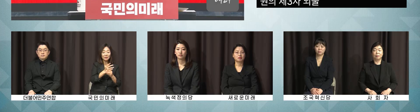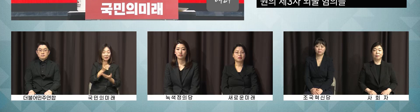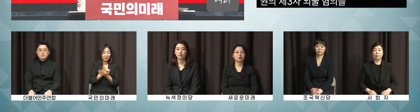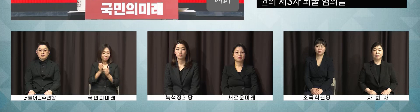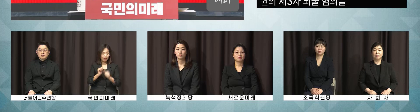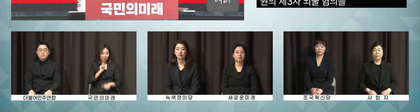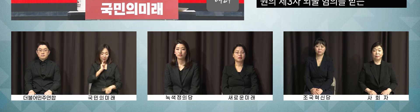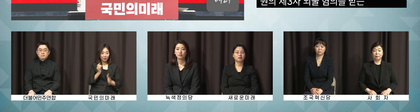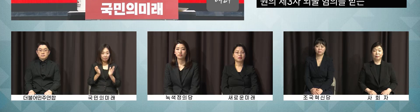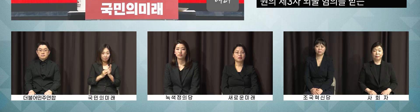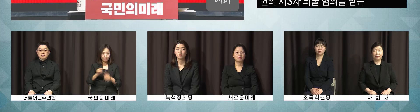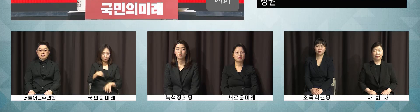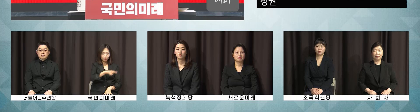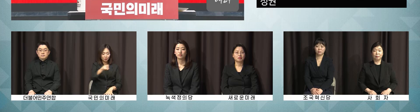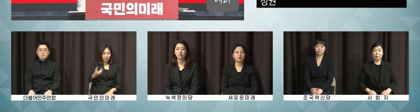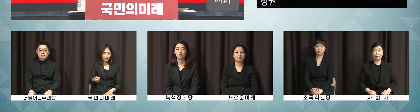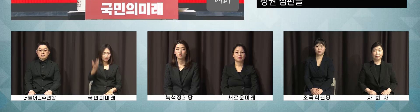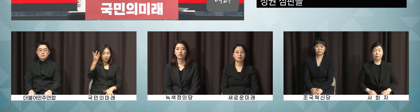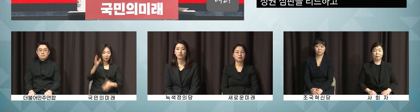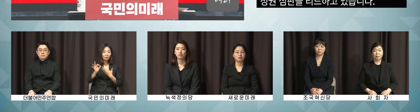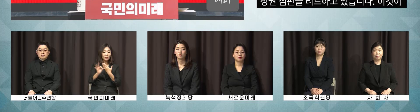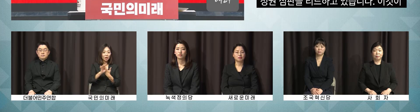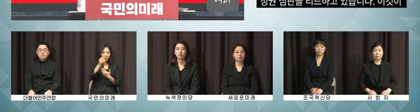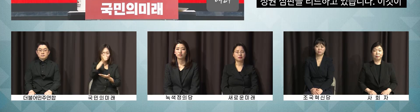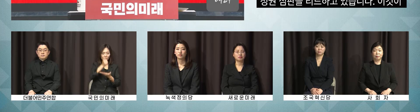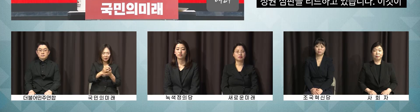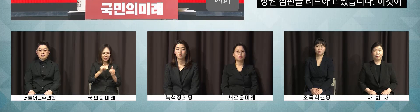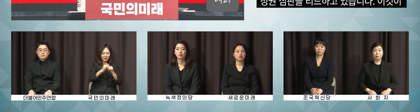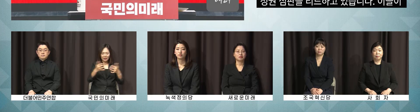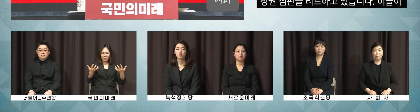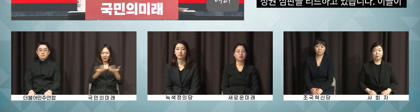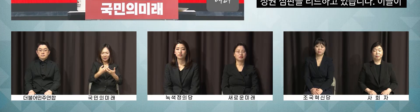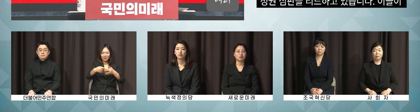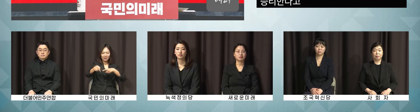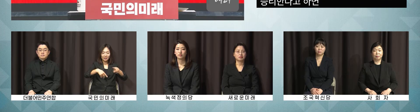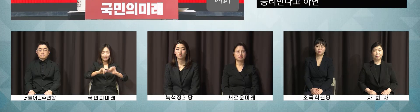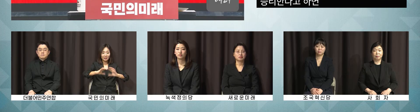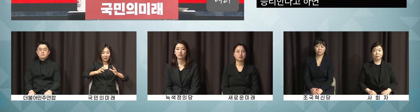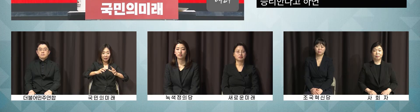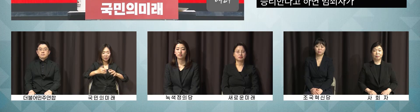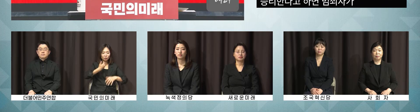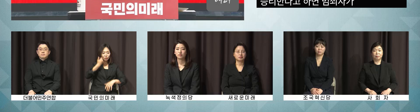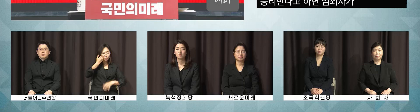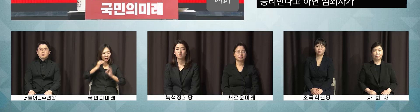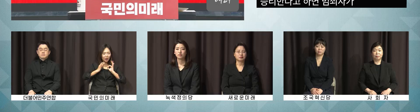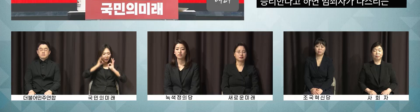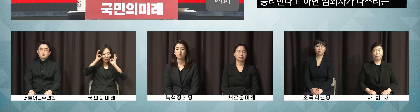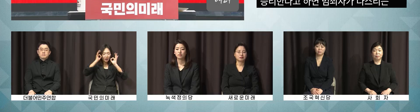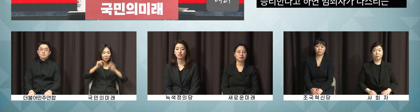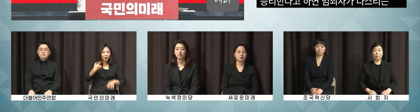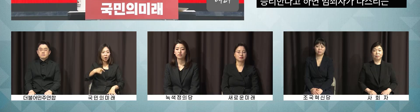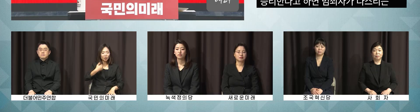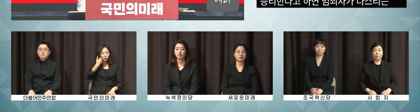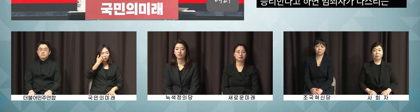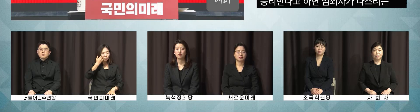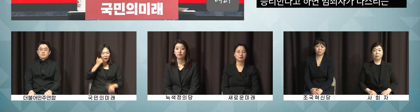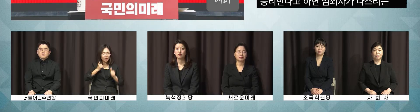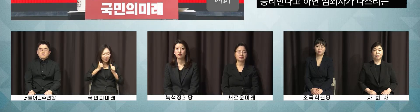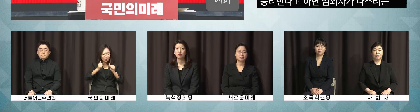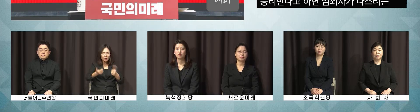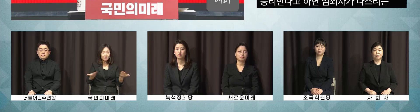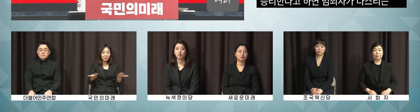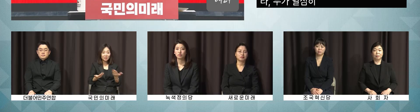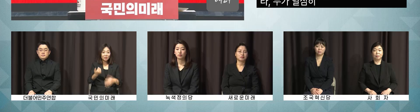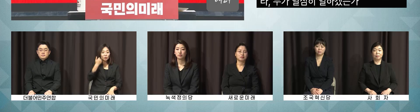얘기하고 있습니다. 이들이 승리한다라고 하면 범죄자가 다스리는 나라 누가 열심히 일하겠는가, 누가 성실하게